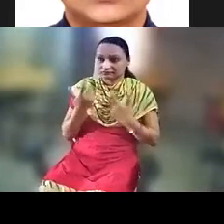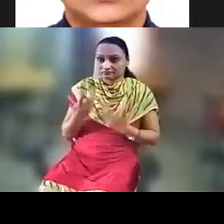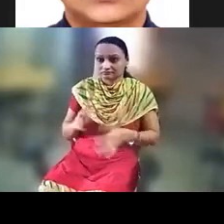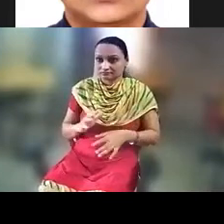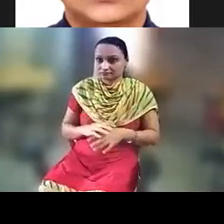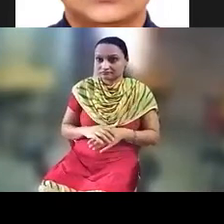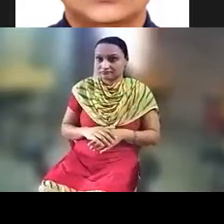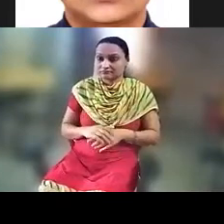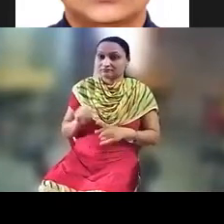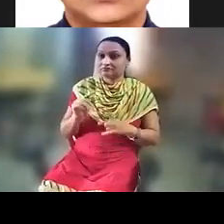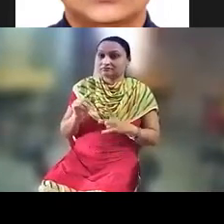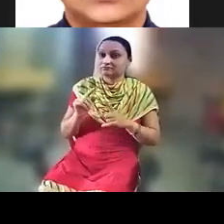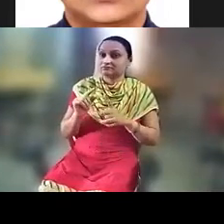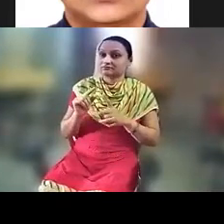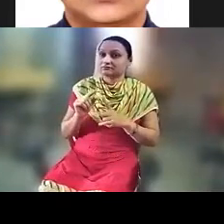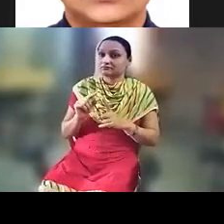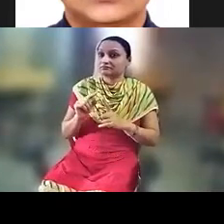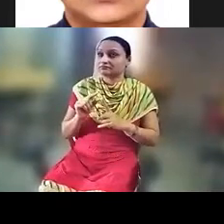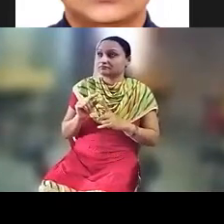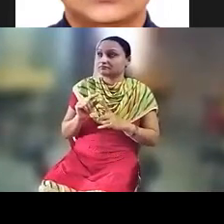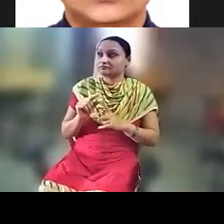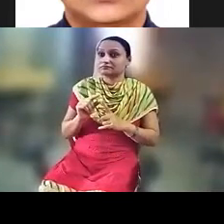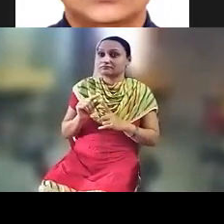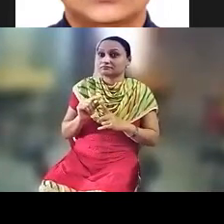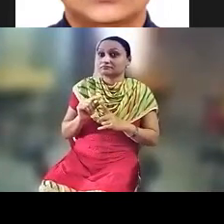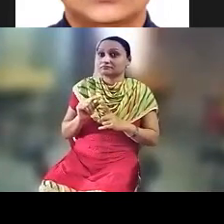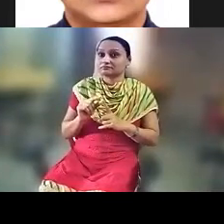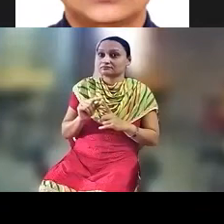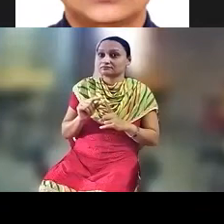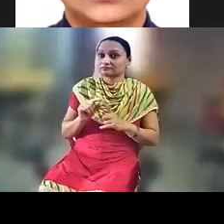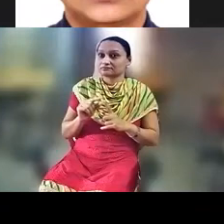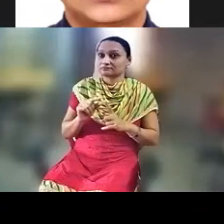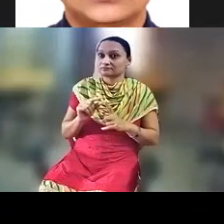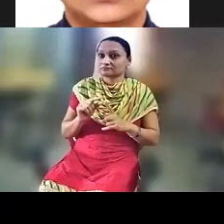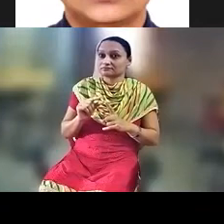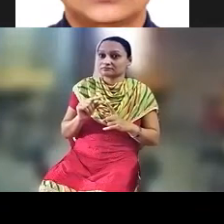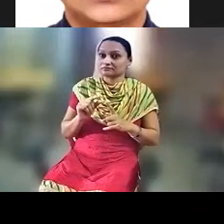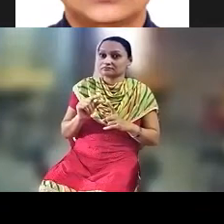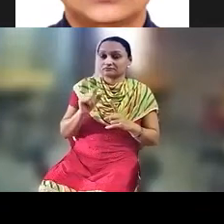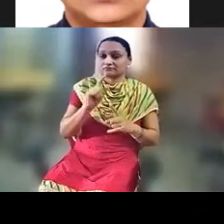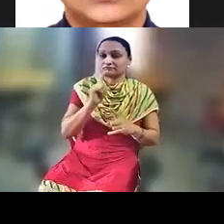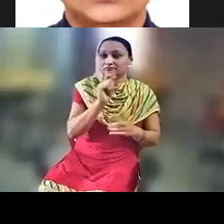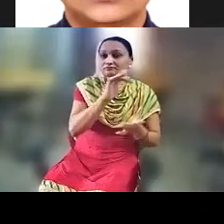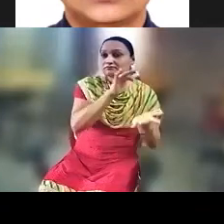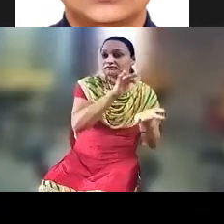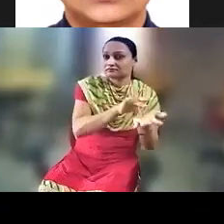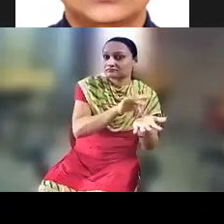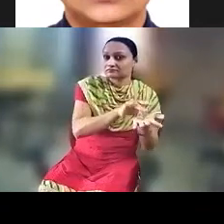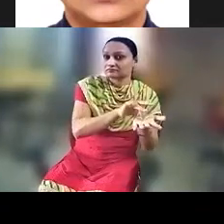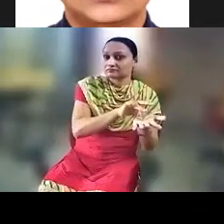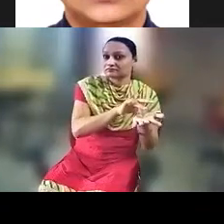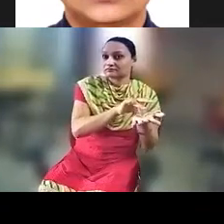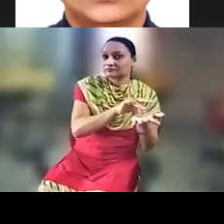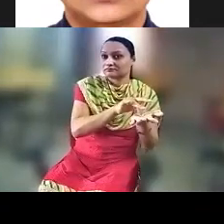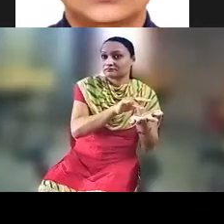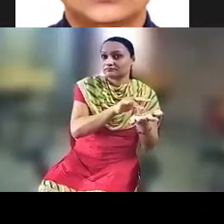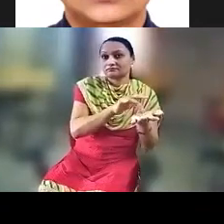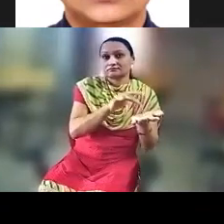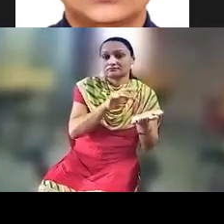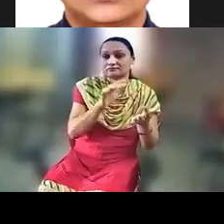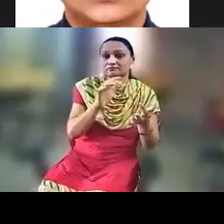ये वर्क प्लेस वेलबीइंग में सिर्फ काम या हमारी आमदनी नहीं जुड़ी हुई